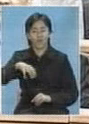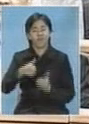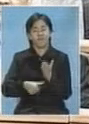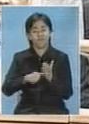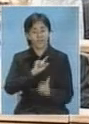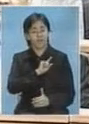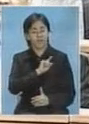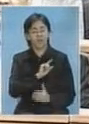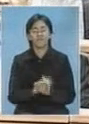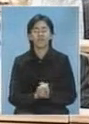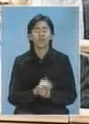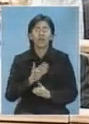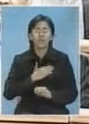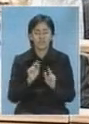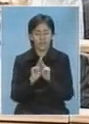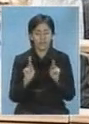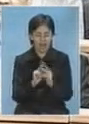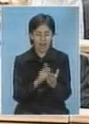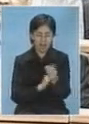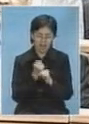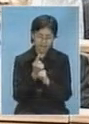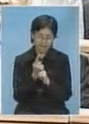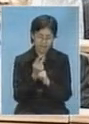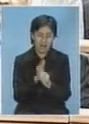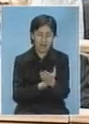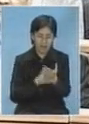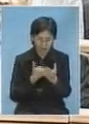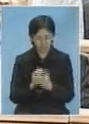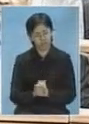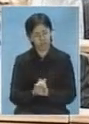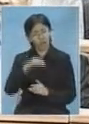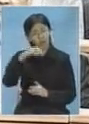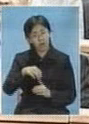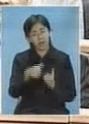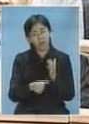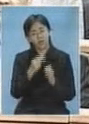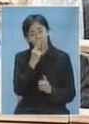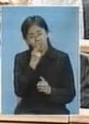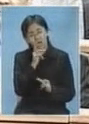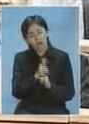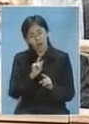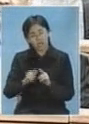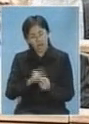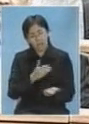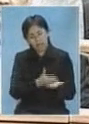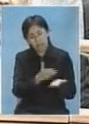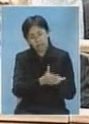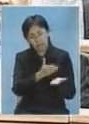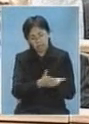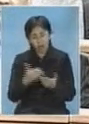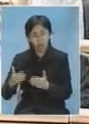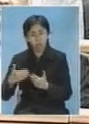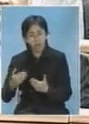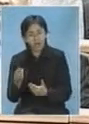ครับผมเป็นกรรมาธิการมาหลายปีครับทุกปีก็เห็นว่าสรรพสามิตมีแต่หาเงินเข้ารายจ่ายน้อยแต่ปีนี้ไปพ